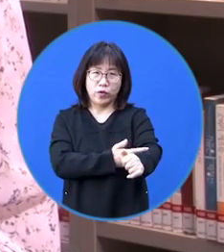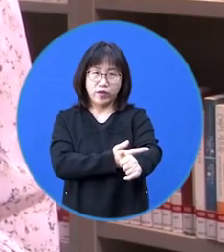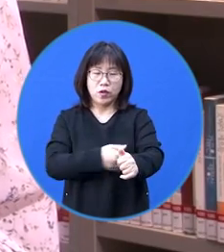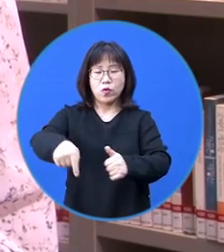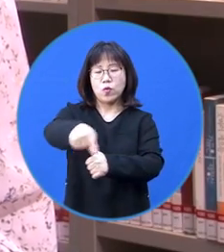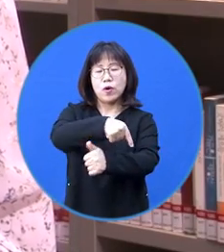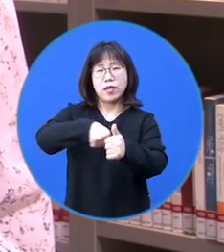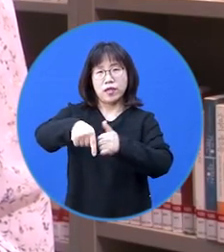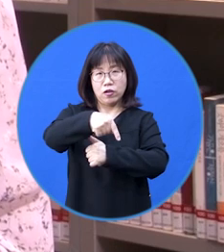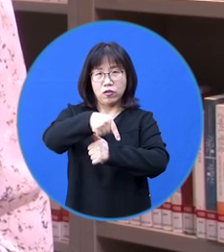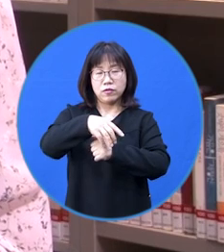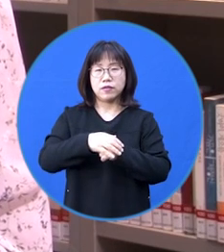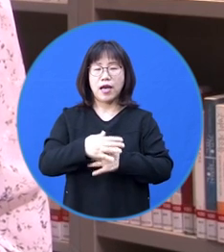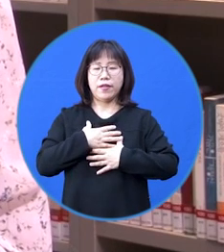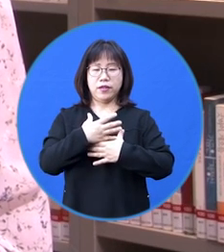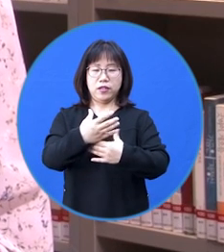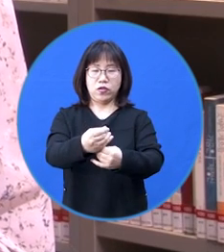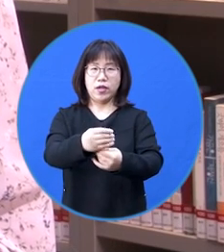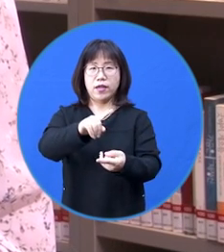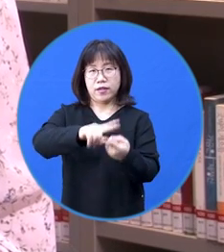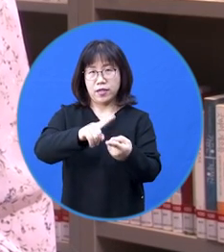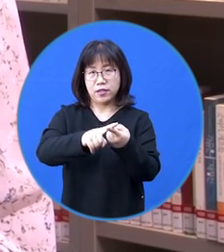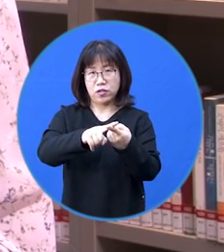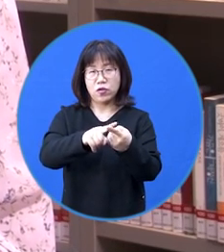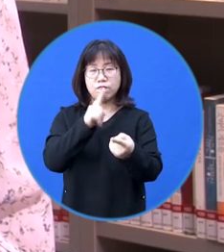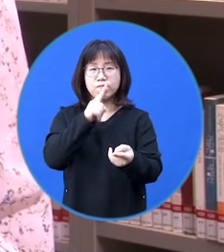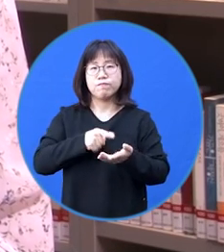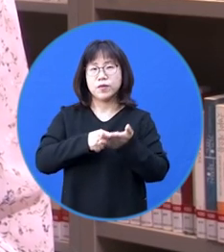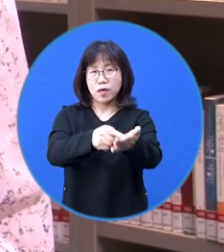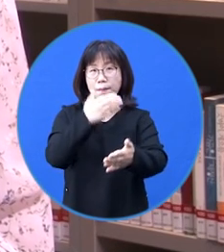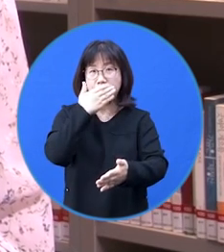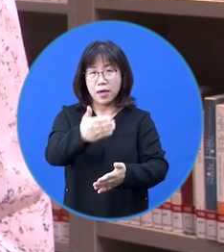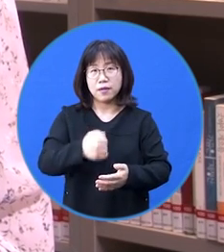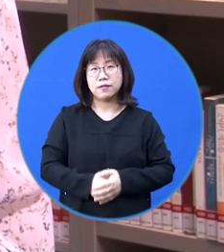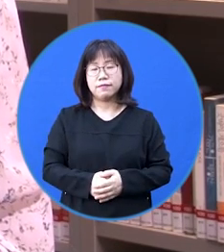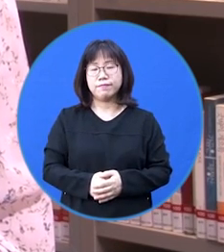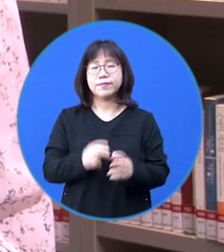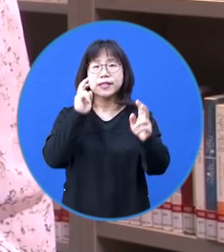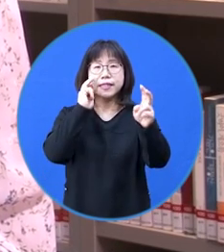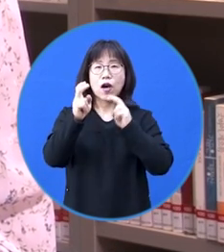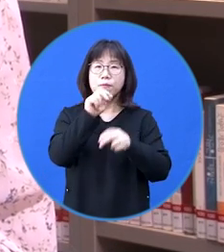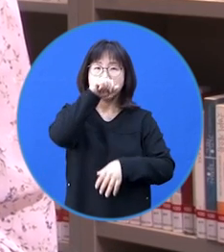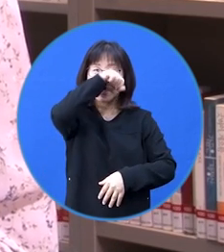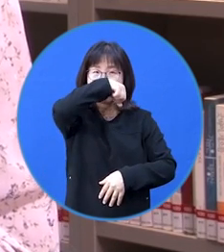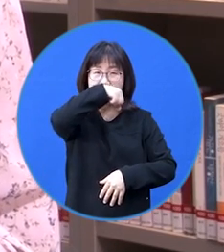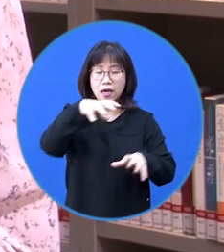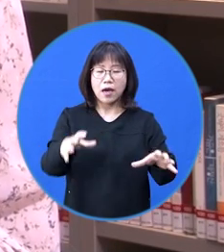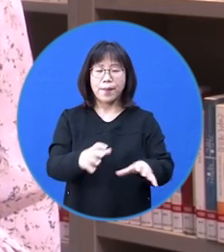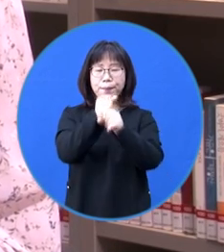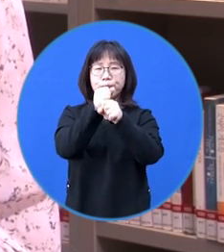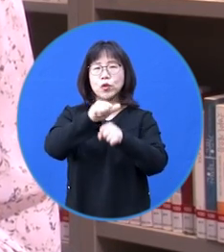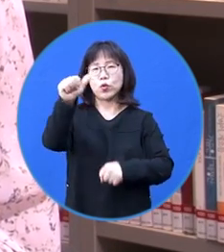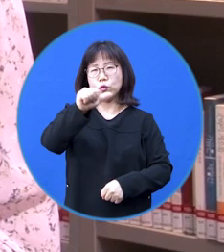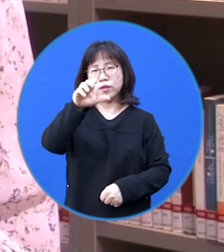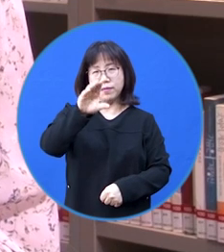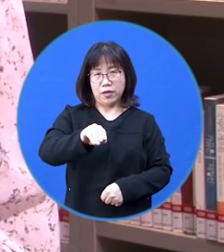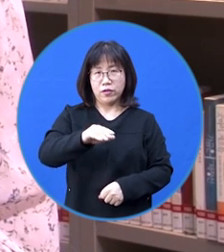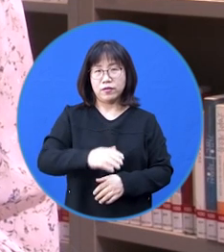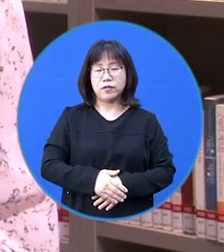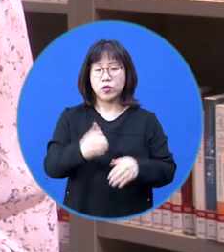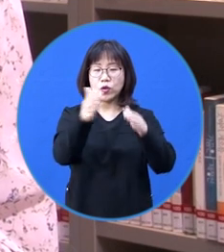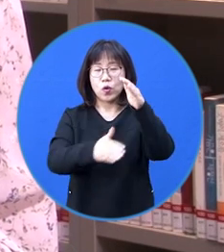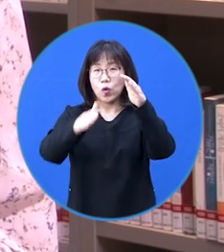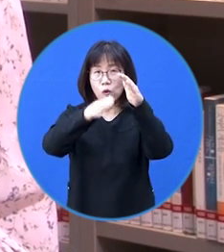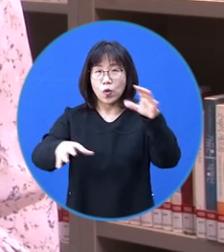6권 환경 안전 등 다양한 분야의 사업 이제 한 대사입니다 3 예산은 총